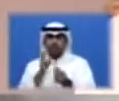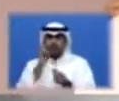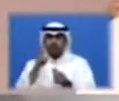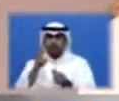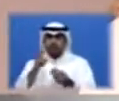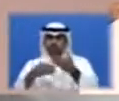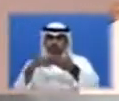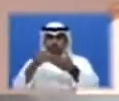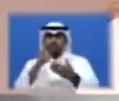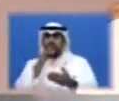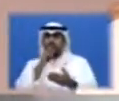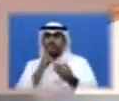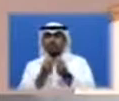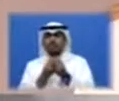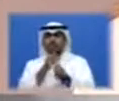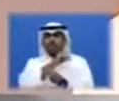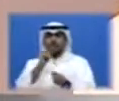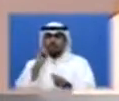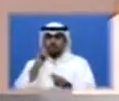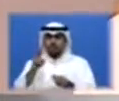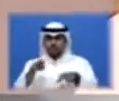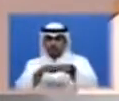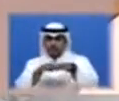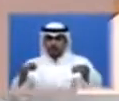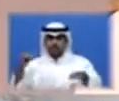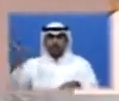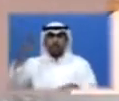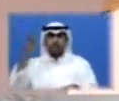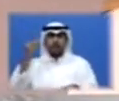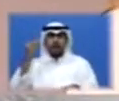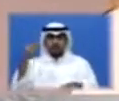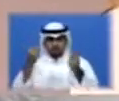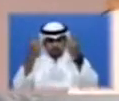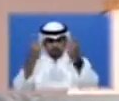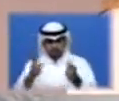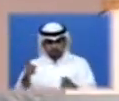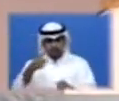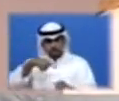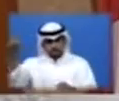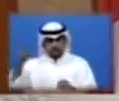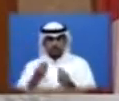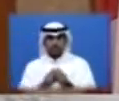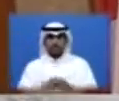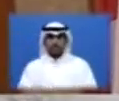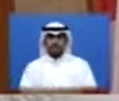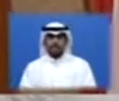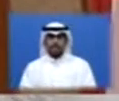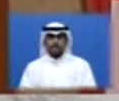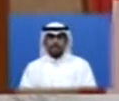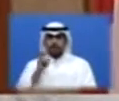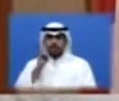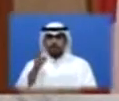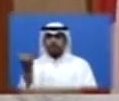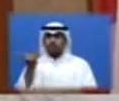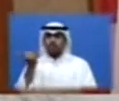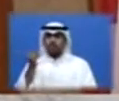المعلومات، وكذلك أمن المعلومات والتأكد من سلامة المعلومات وأن هي لا تخترق. لتحديد أهداف